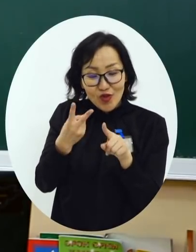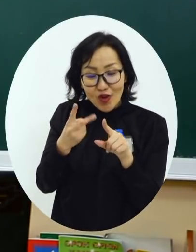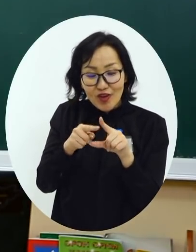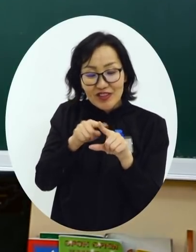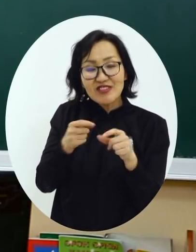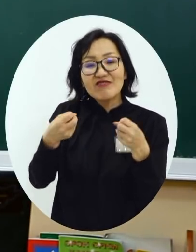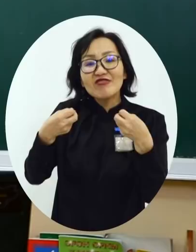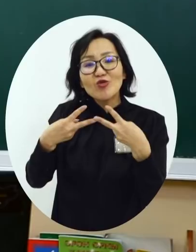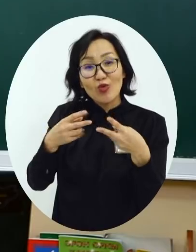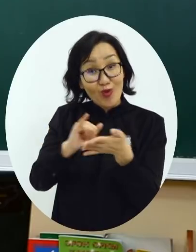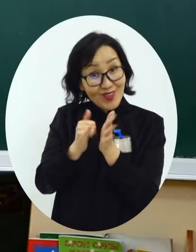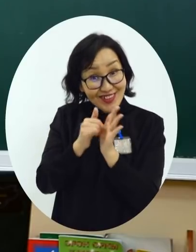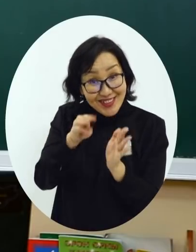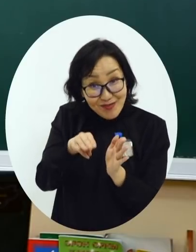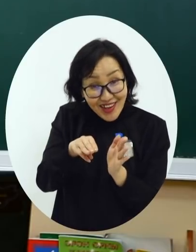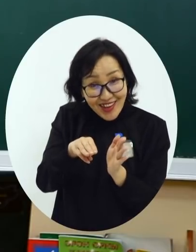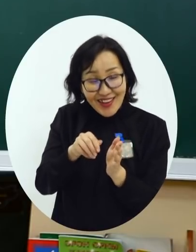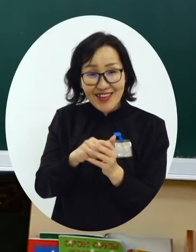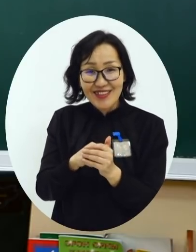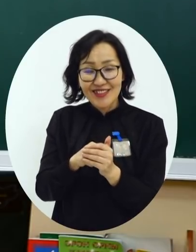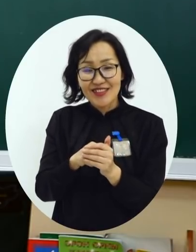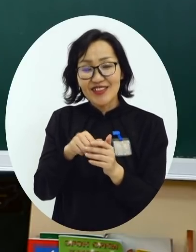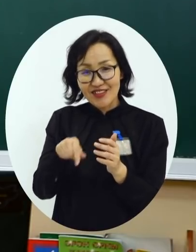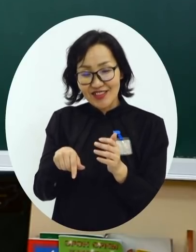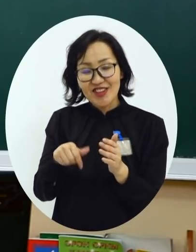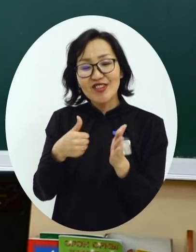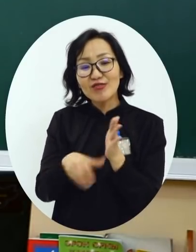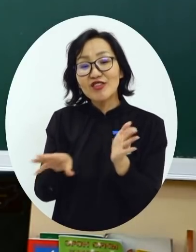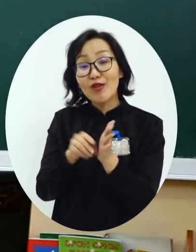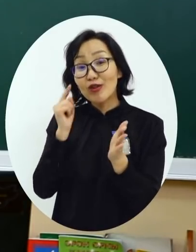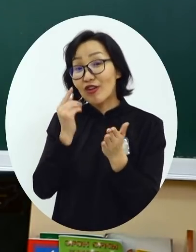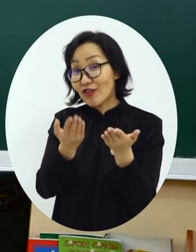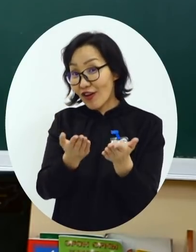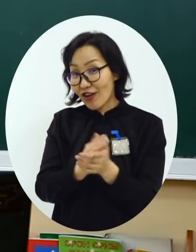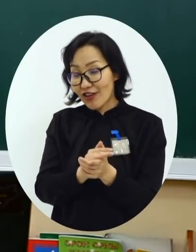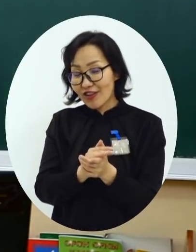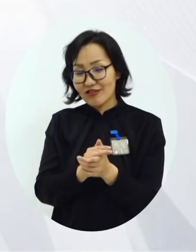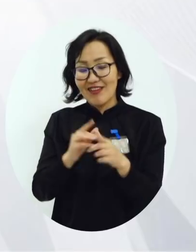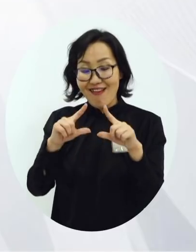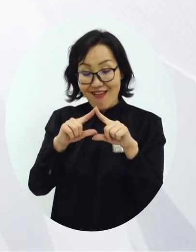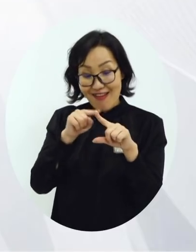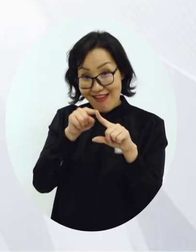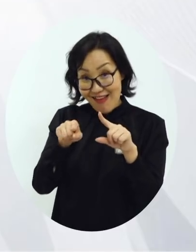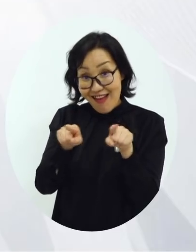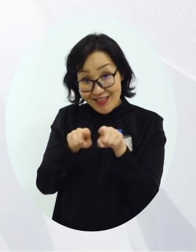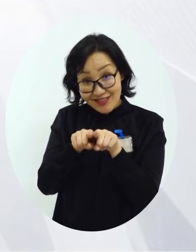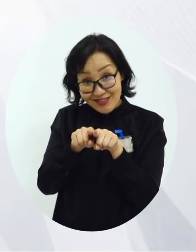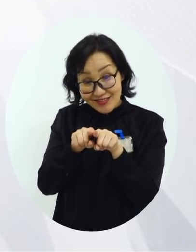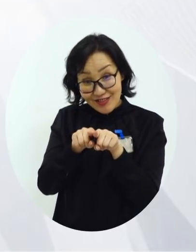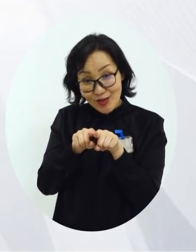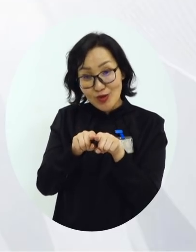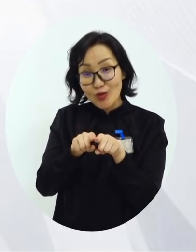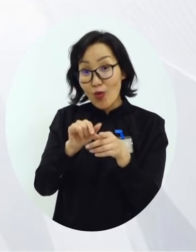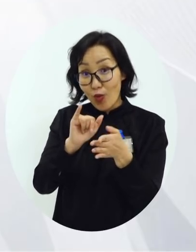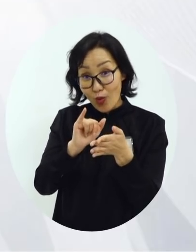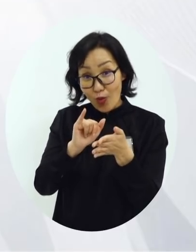тал маань тэнцүү байх нь шин. За бүгдээрээ дэвтэртэй бодоорой. Тэгвэл адил хажууд гэж